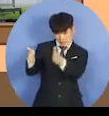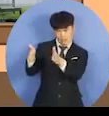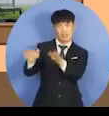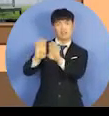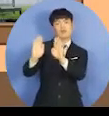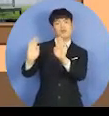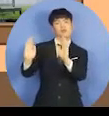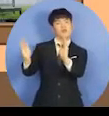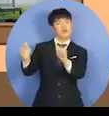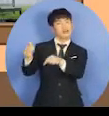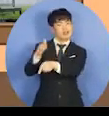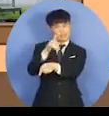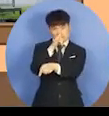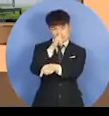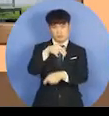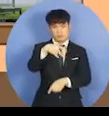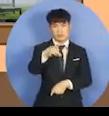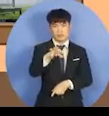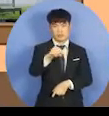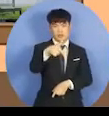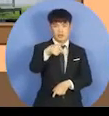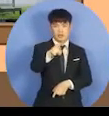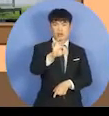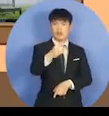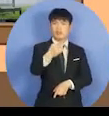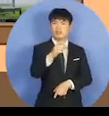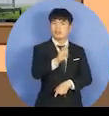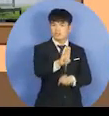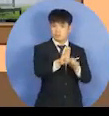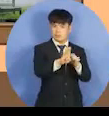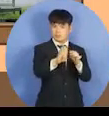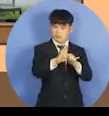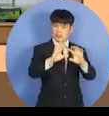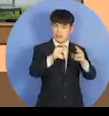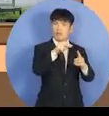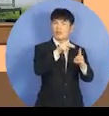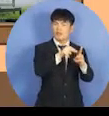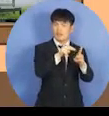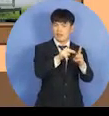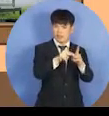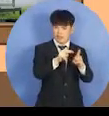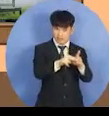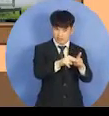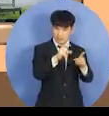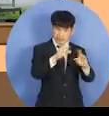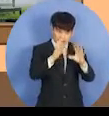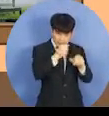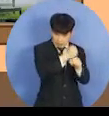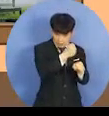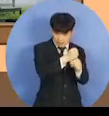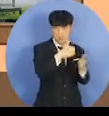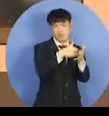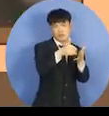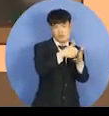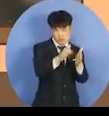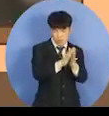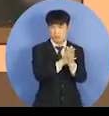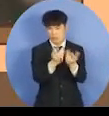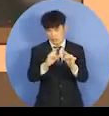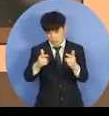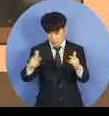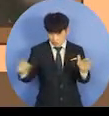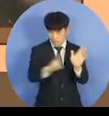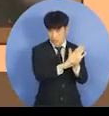지역아동센터 미술전을 개최합니다. 이번 전시는 선거업 지역아동센터에 다니는 아이들의 책읽기와 미술활동